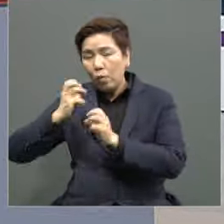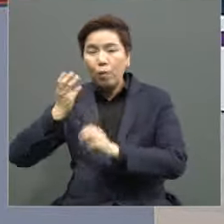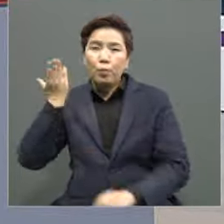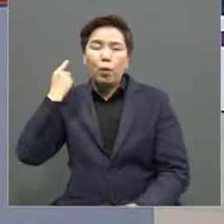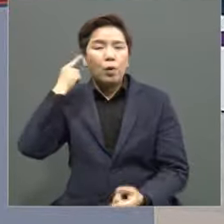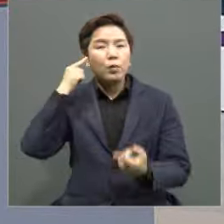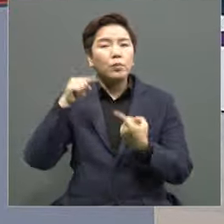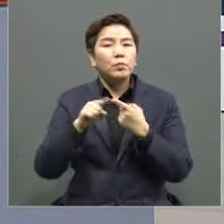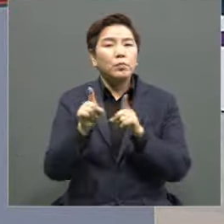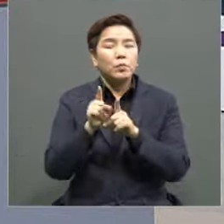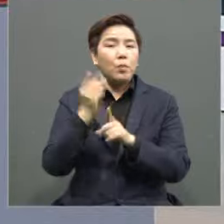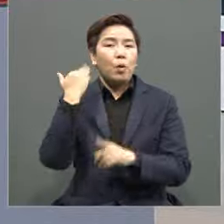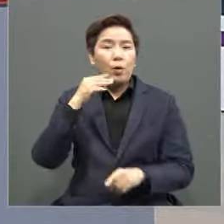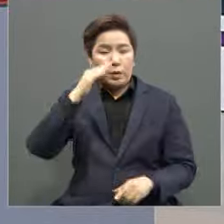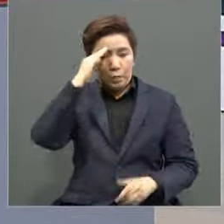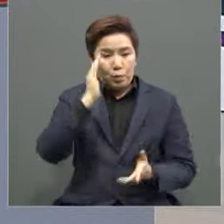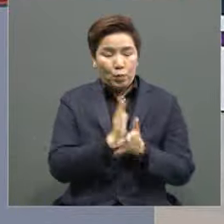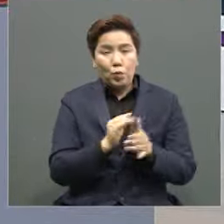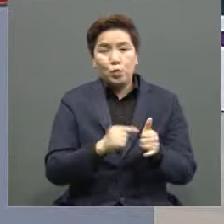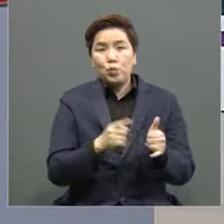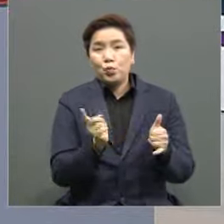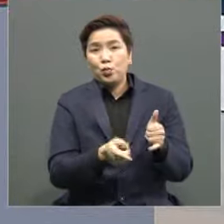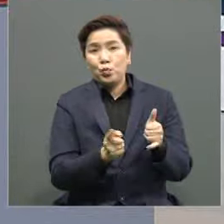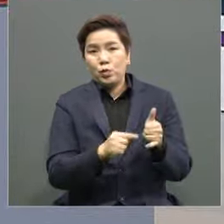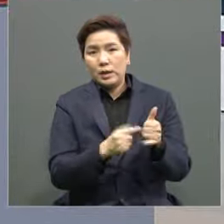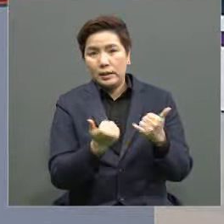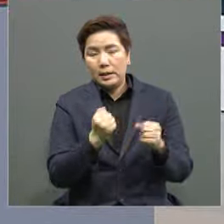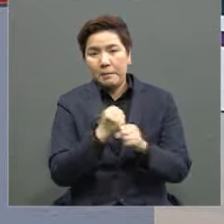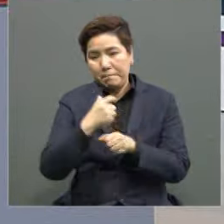จอแม้กระทั่งว่าตำรวจคนเดิมหรือว่าคนนี้ที่ต้องสงสัยเ